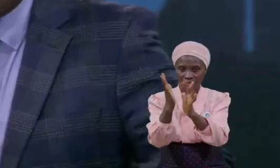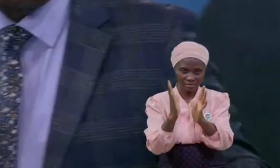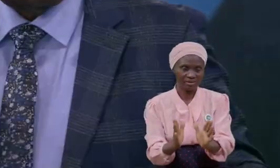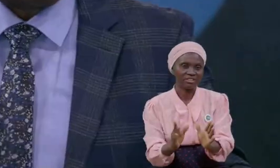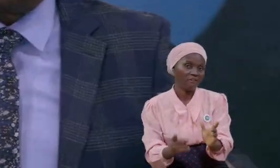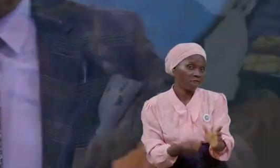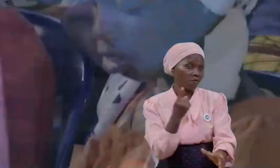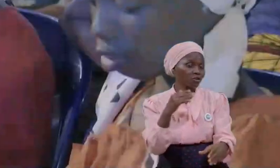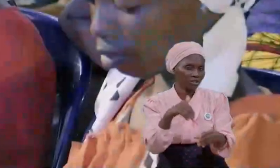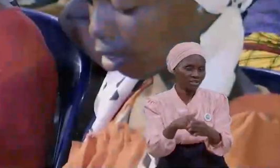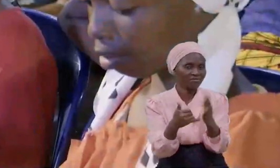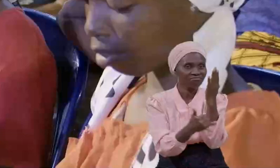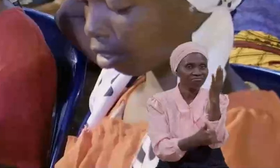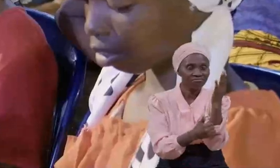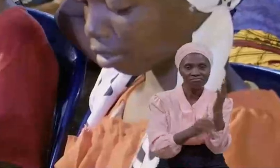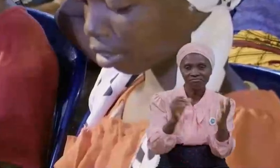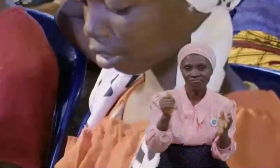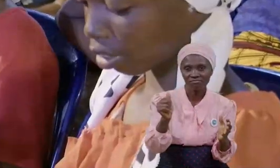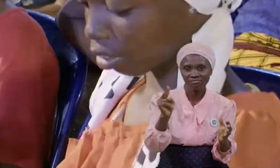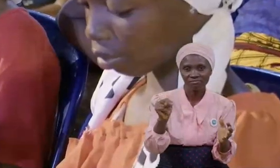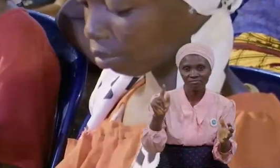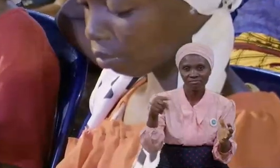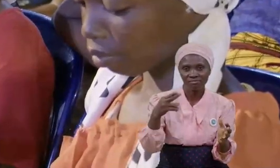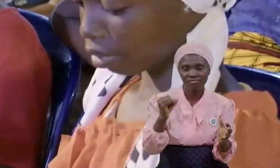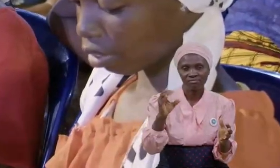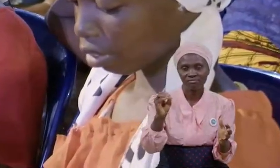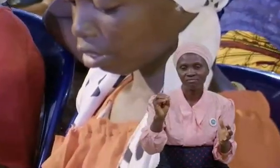Les disciples furent appelés chrétiens